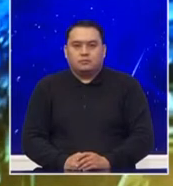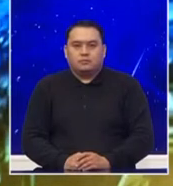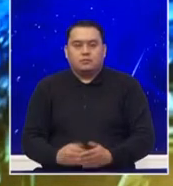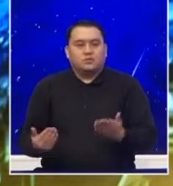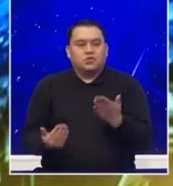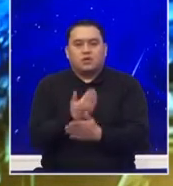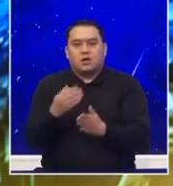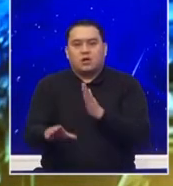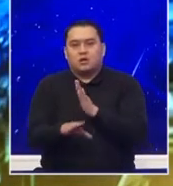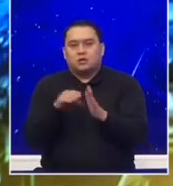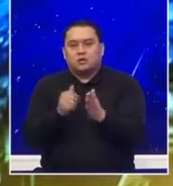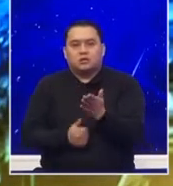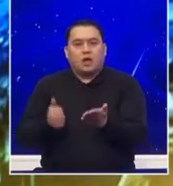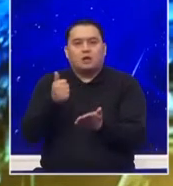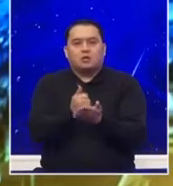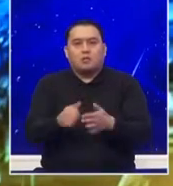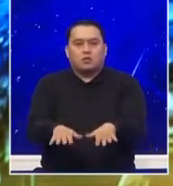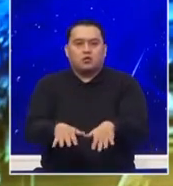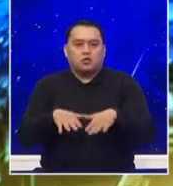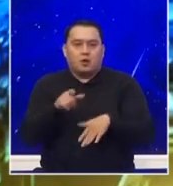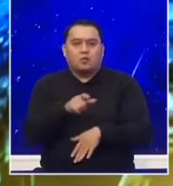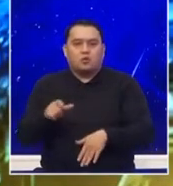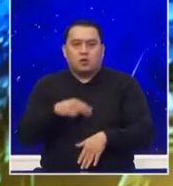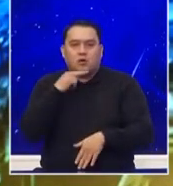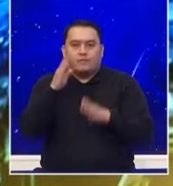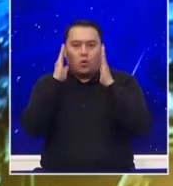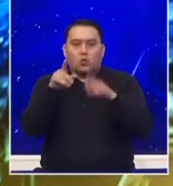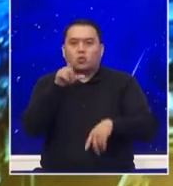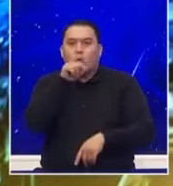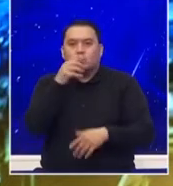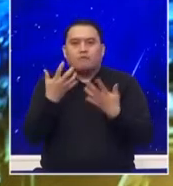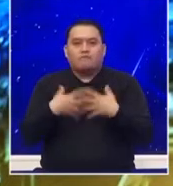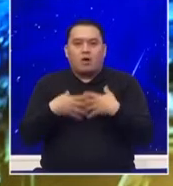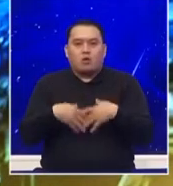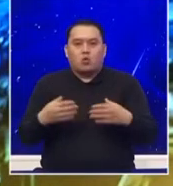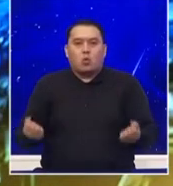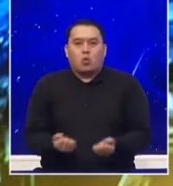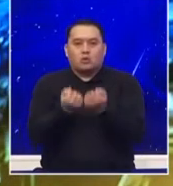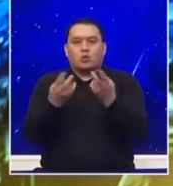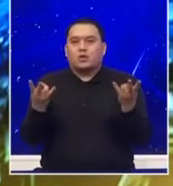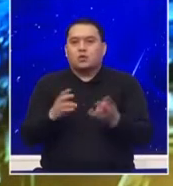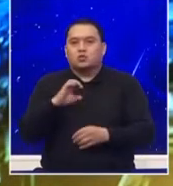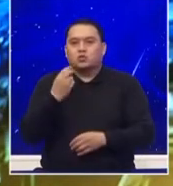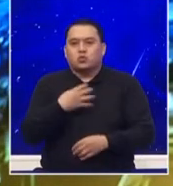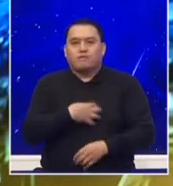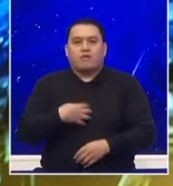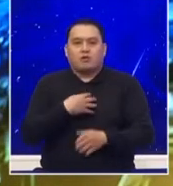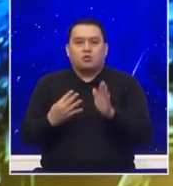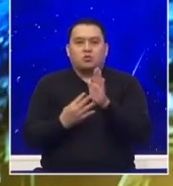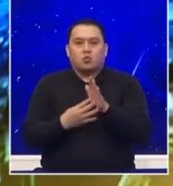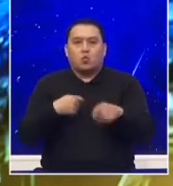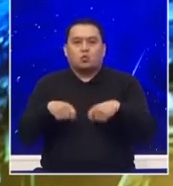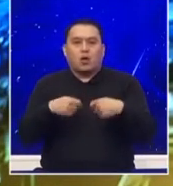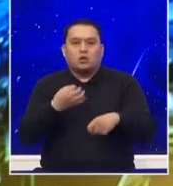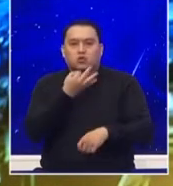Жаңа сайланған мәжілісмендер мен мәслихат депутаттарының назарына отандық құс фабрикаларына шұғыл қолдау қажет. Әлеуметтік маңызды 9 азық-түліктің